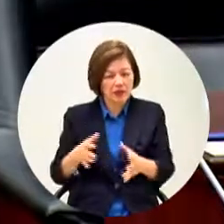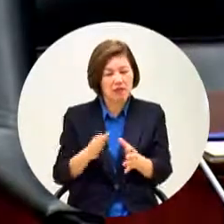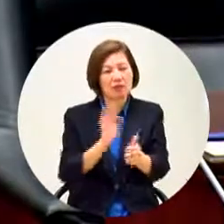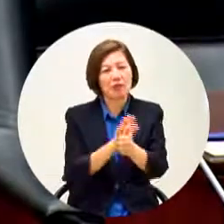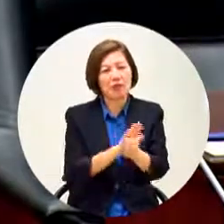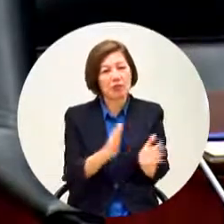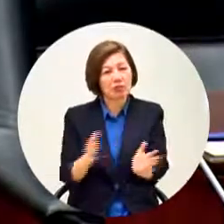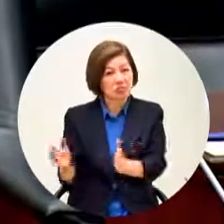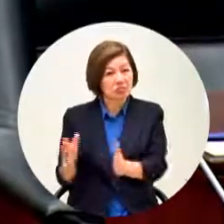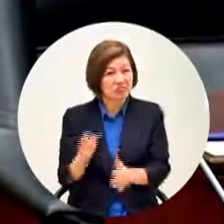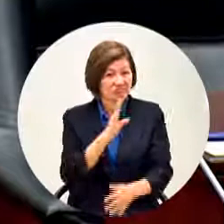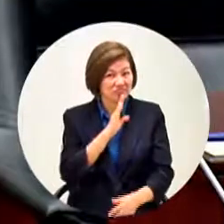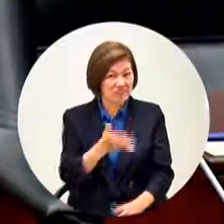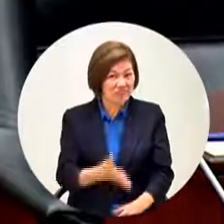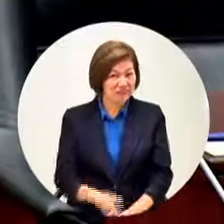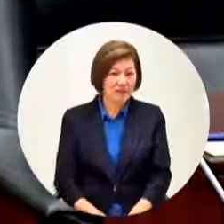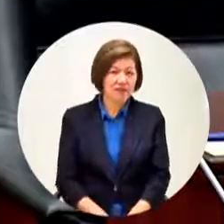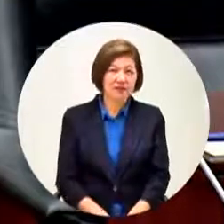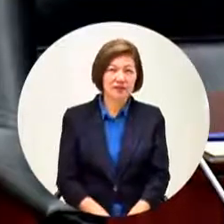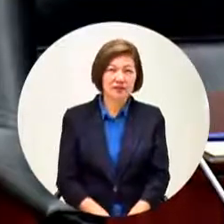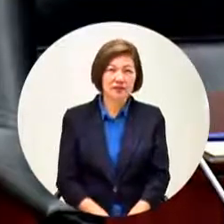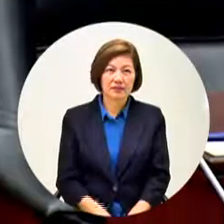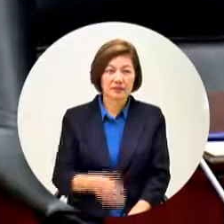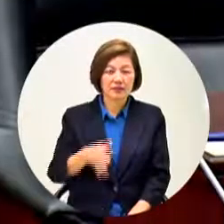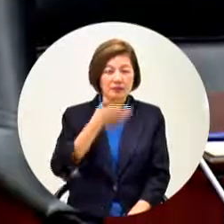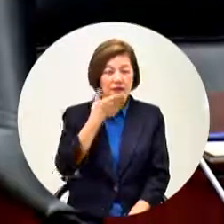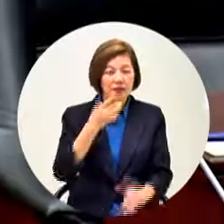来安尼，水利局长，